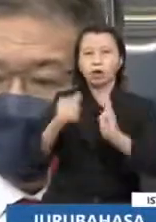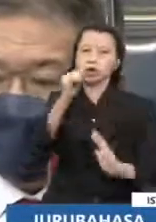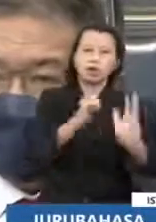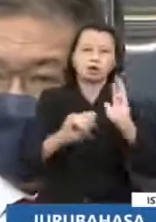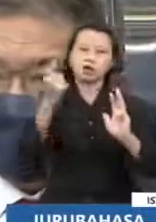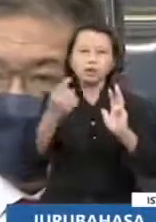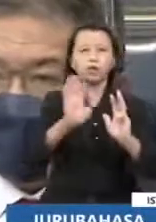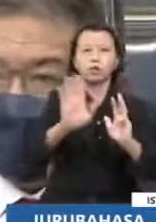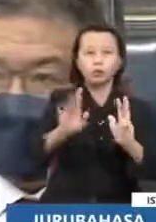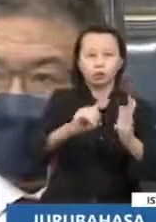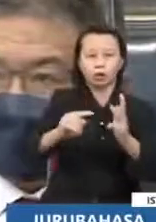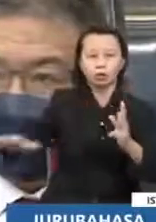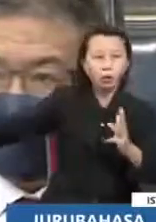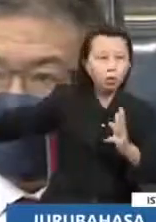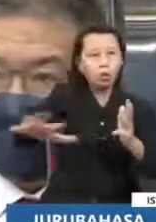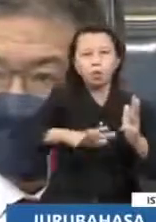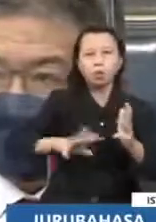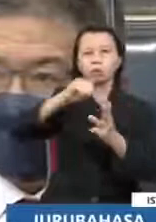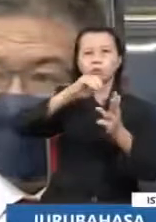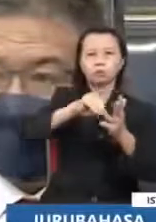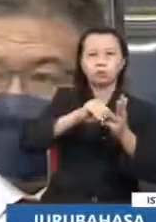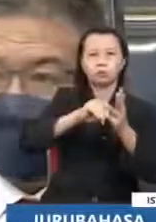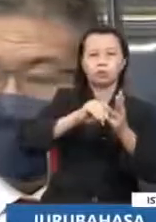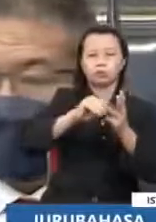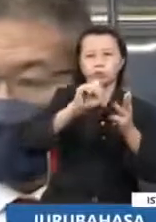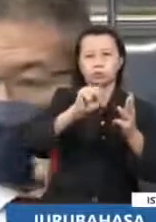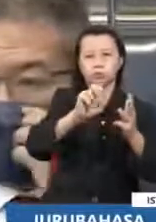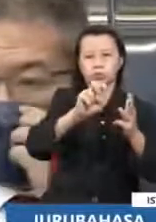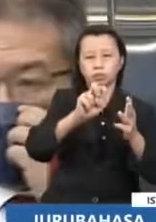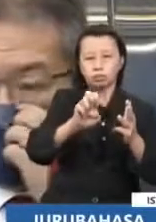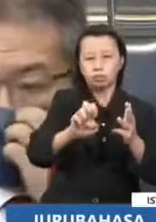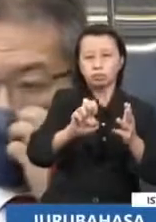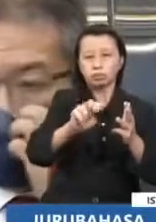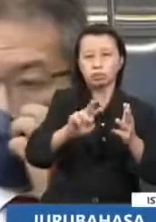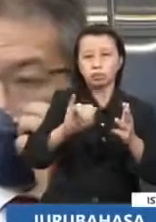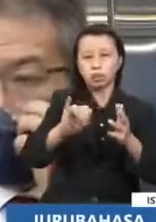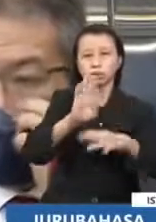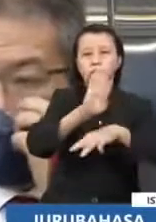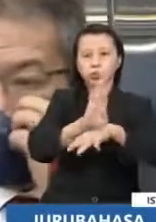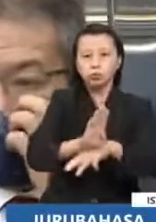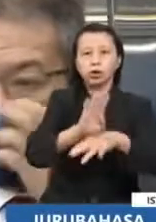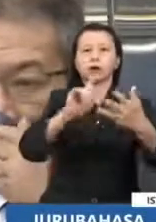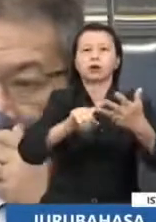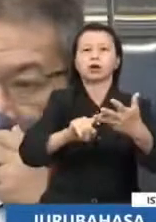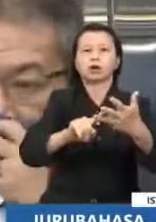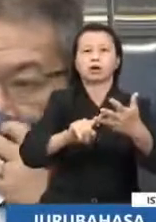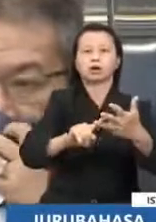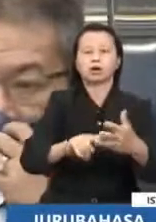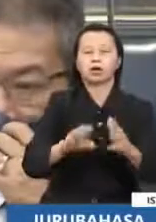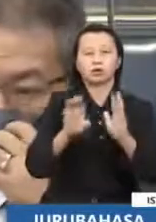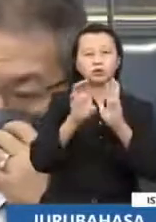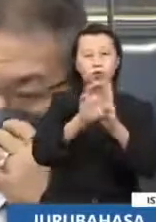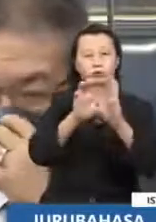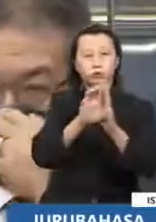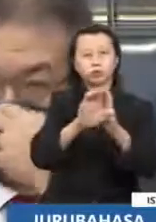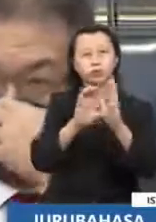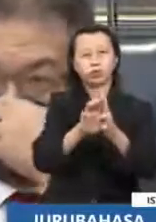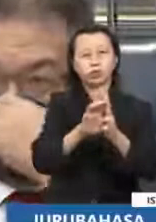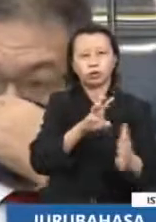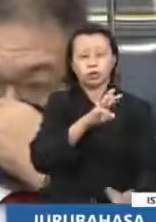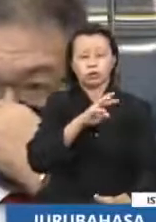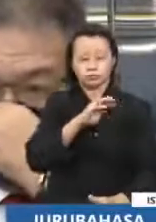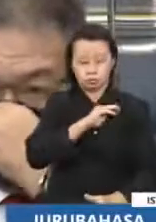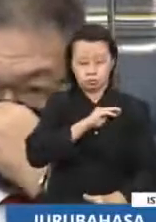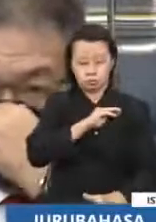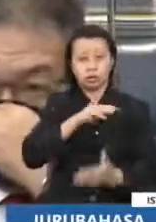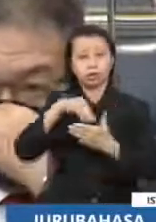arts, tetapi keseluruhan maksud seni budaya itu. Saya bagi sebagai contoh, sebagai menteri